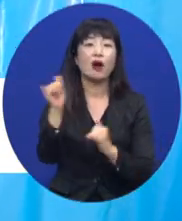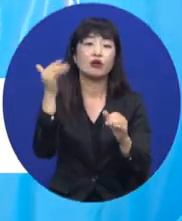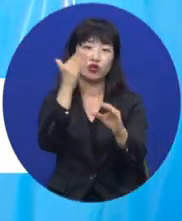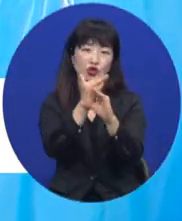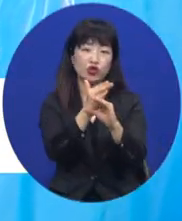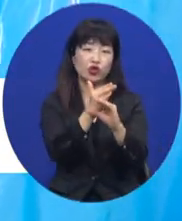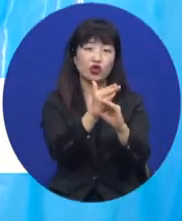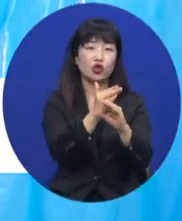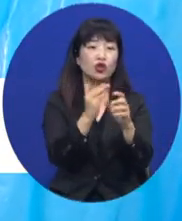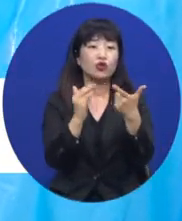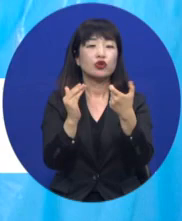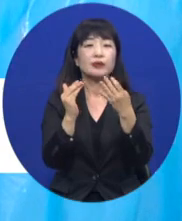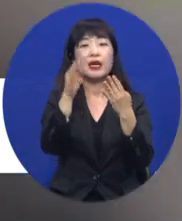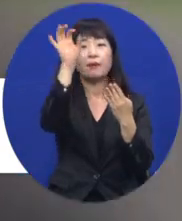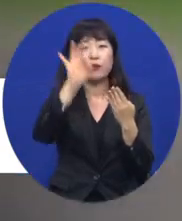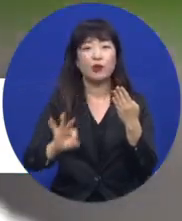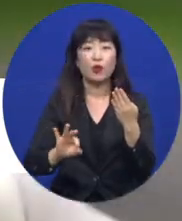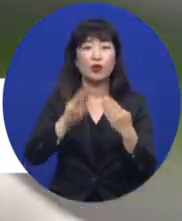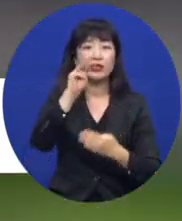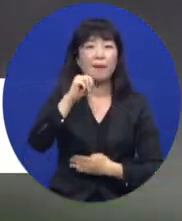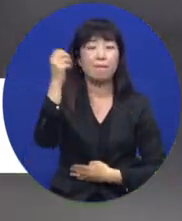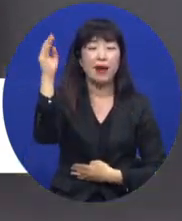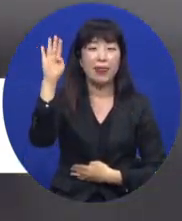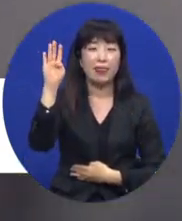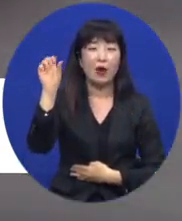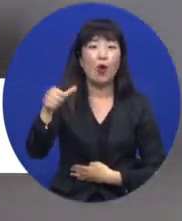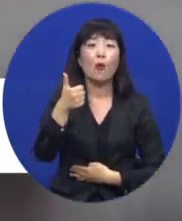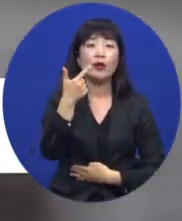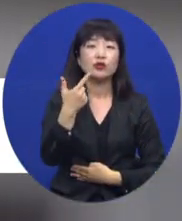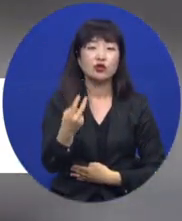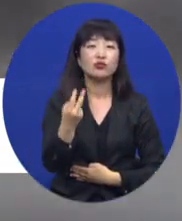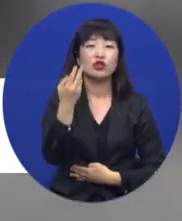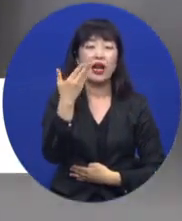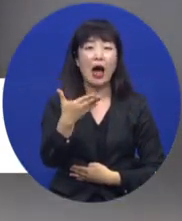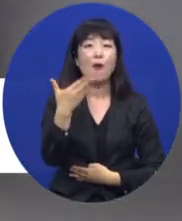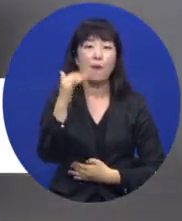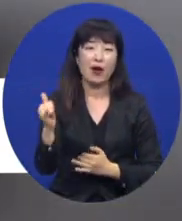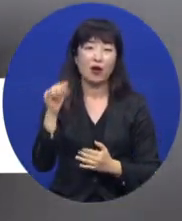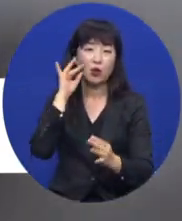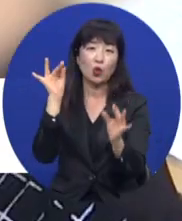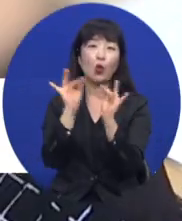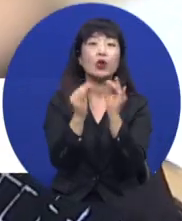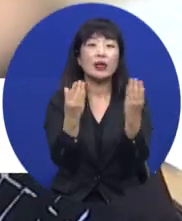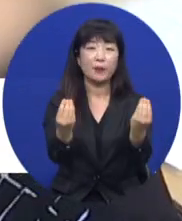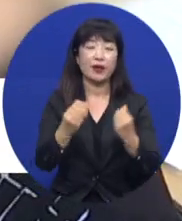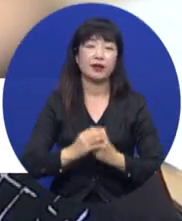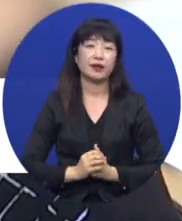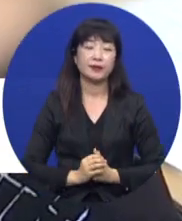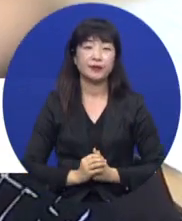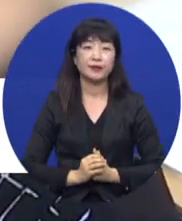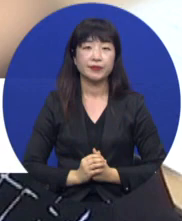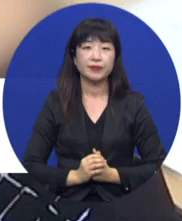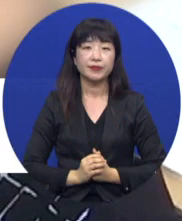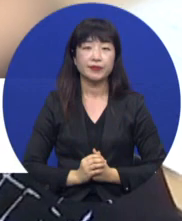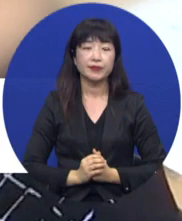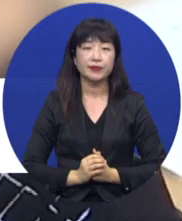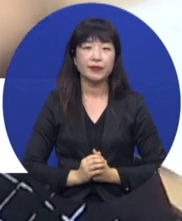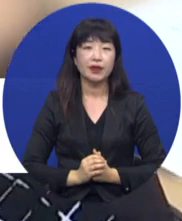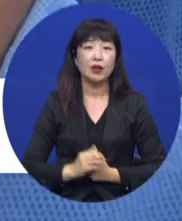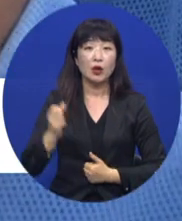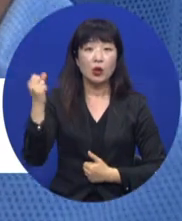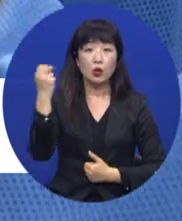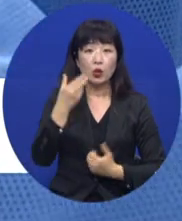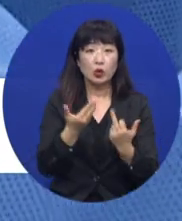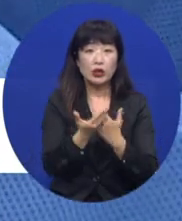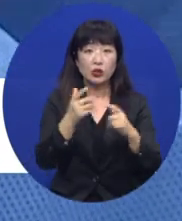64% 인 30,500 29명이 백신 접종에 동의했다 고 밝혔습니다 한편